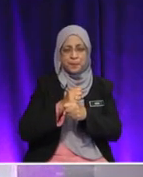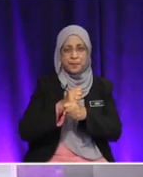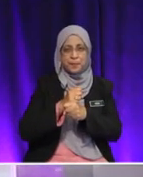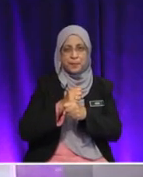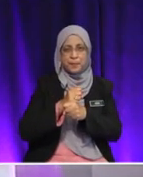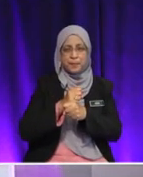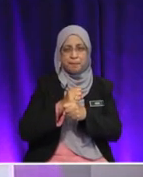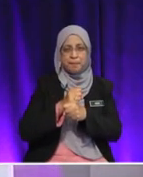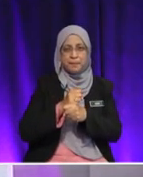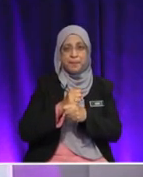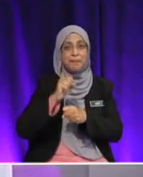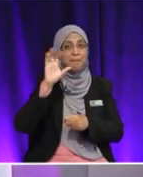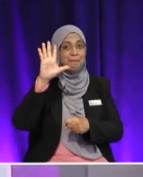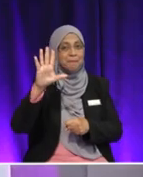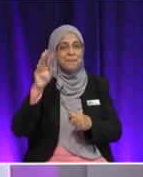telepon